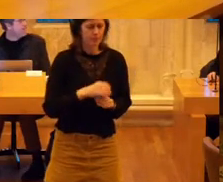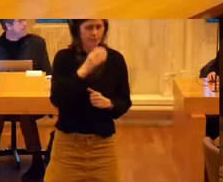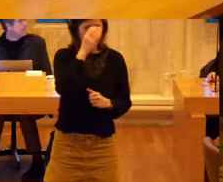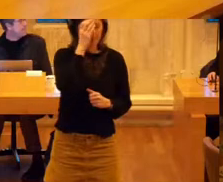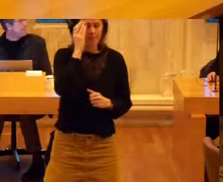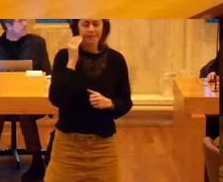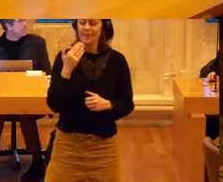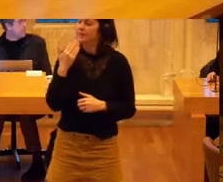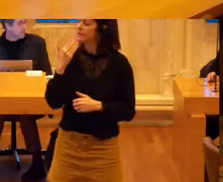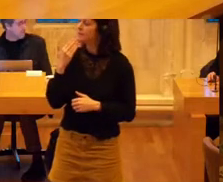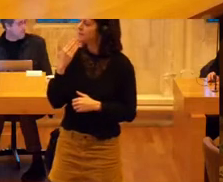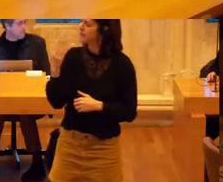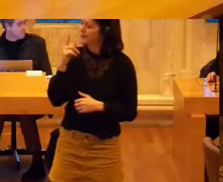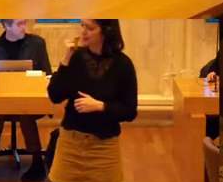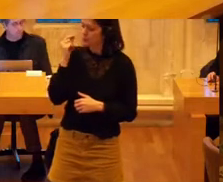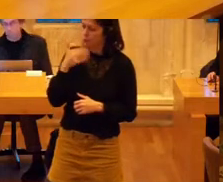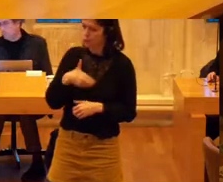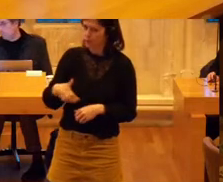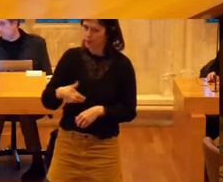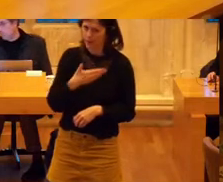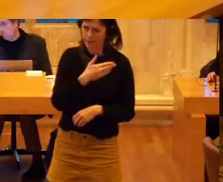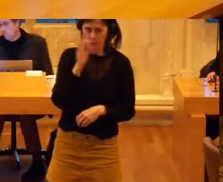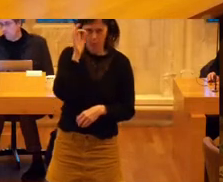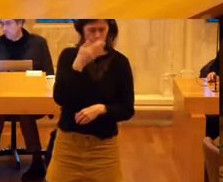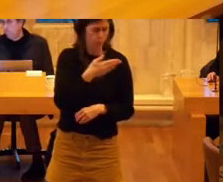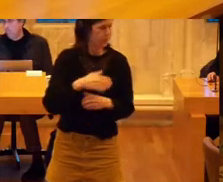Oui, merci, monsieur le maire.